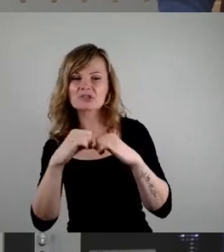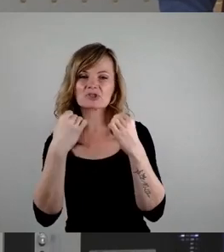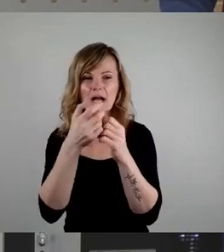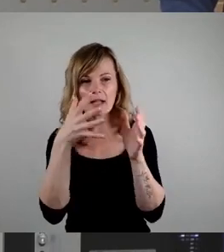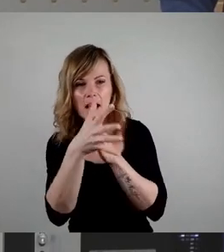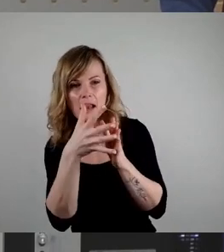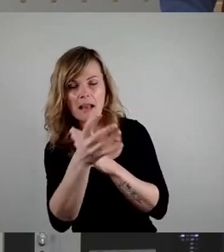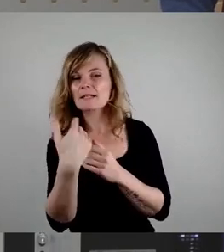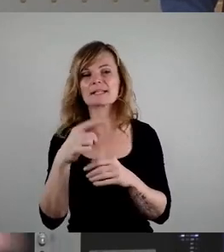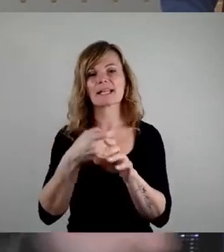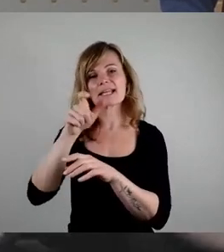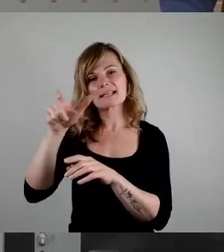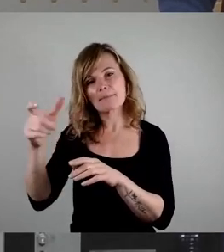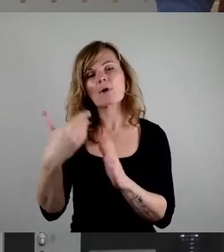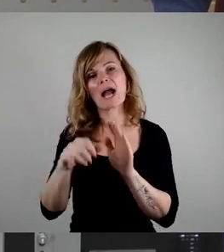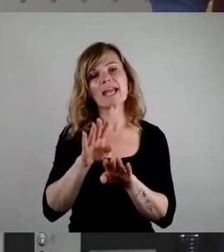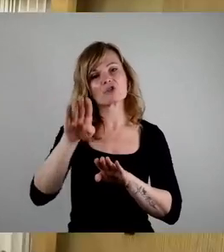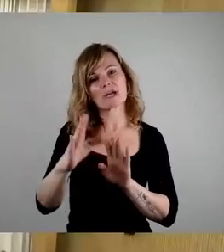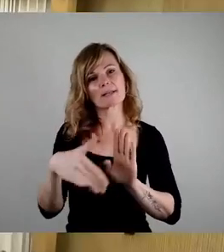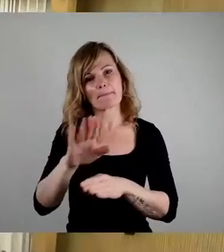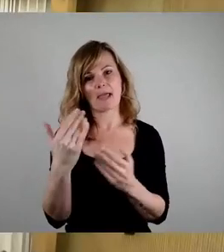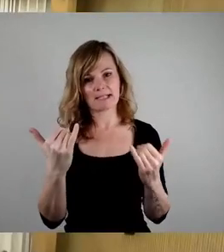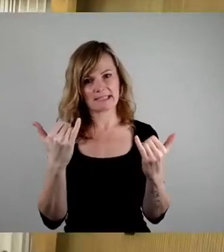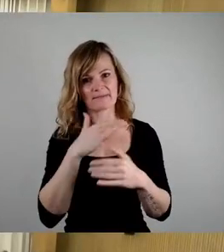näher. Vielen Dank.